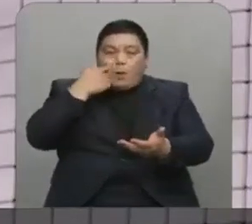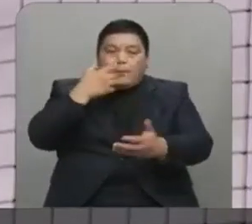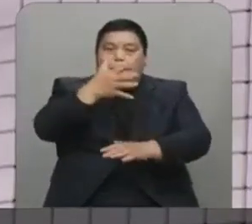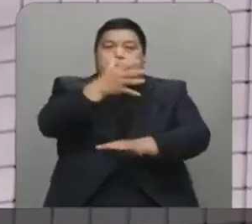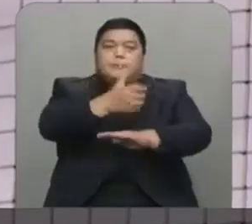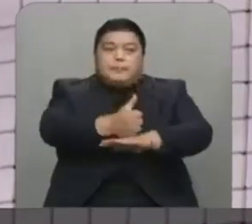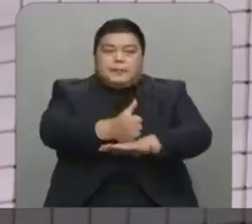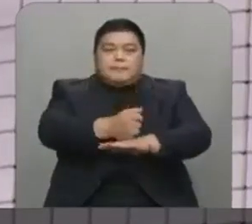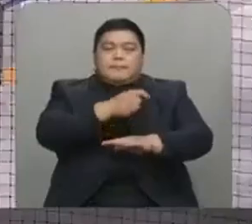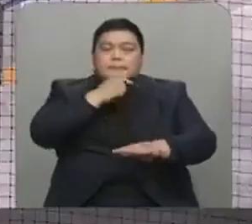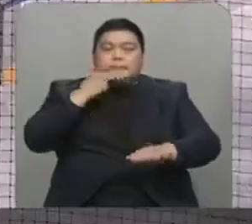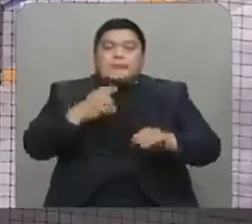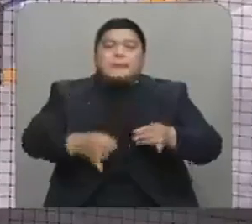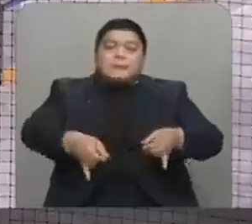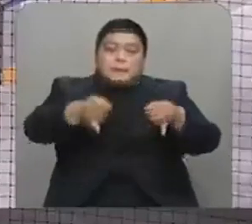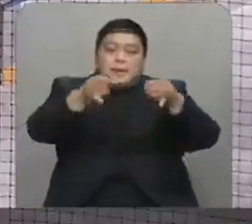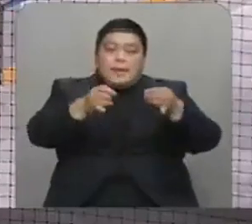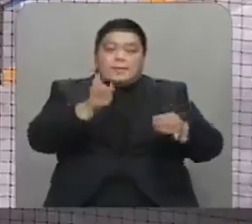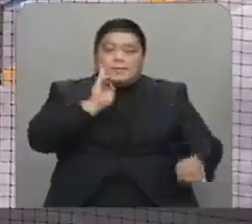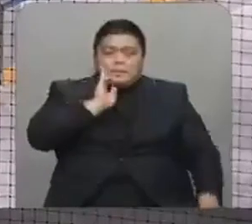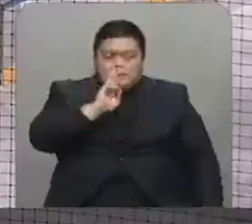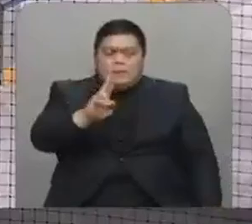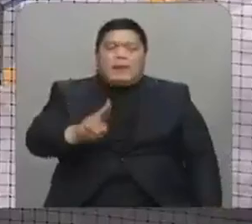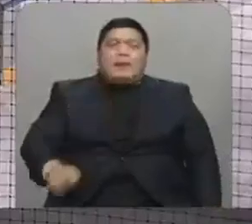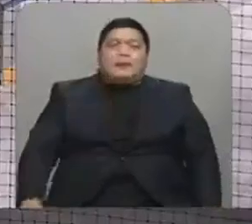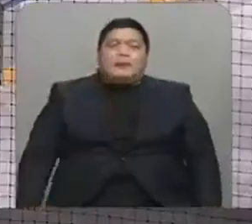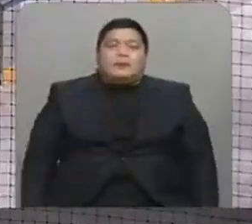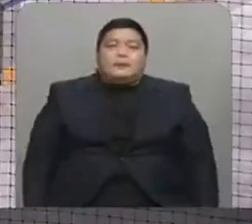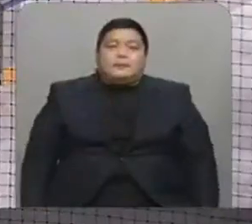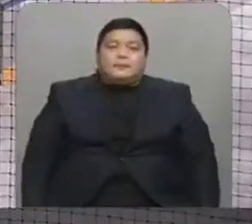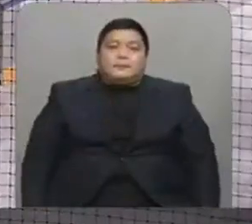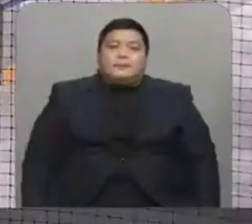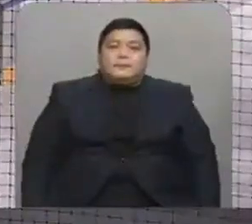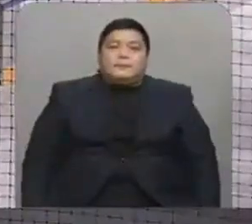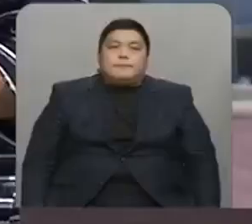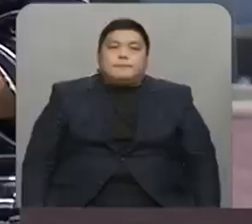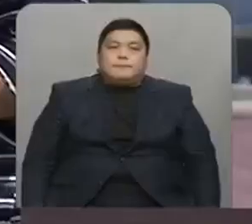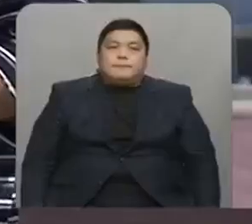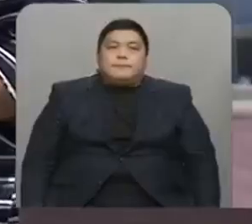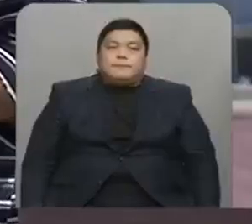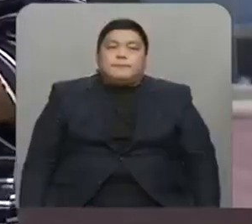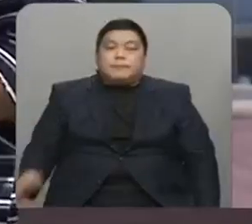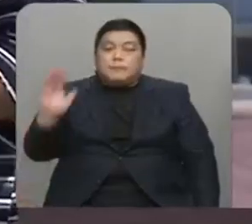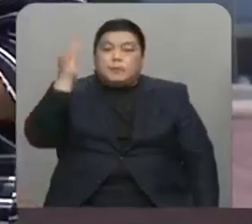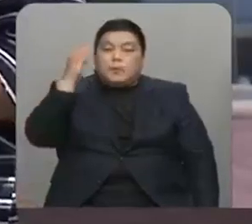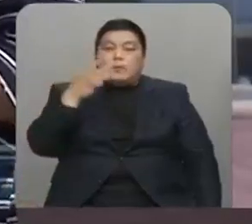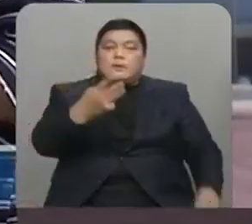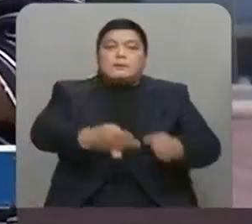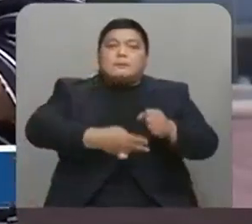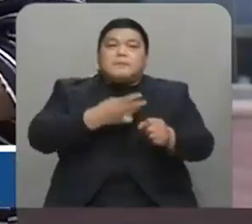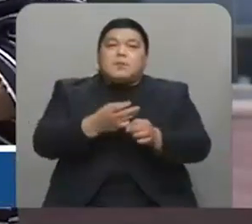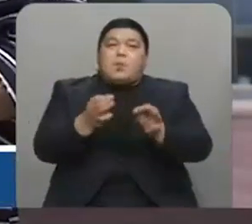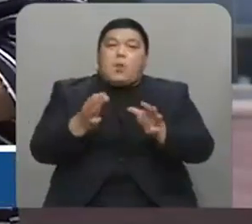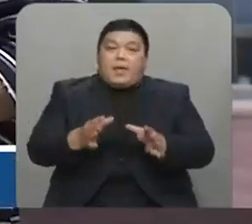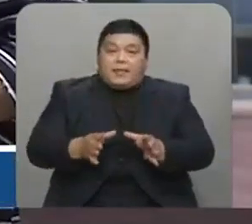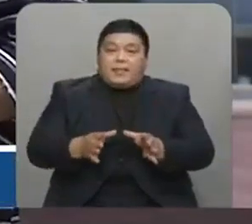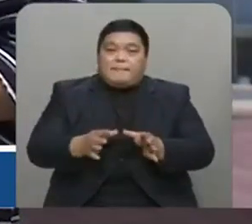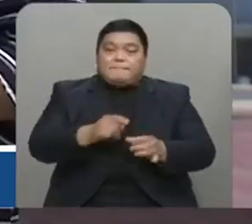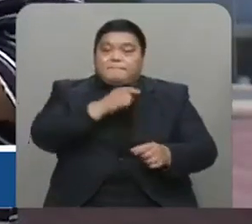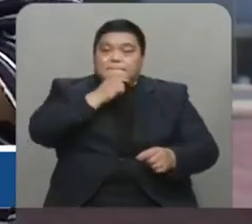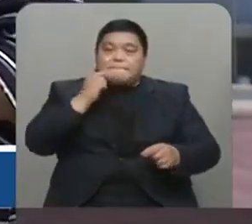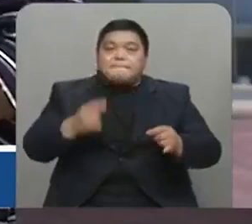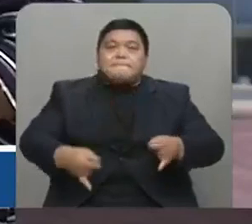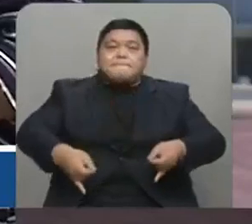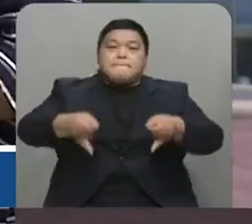지금까지 누적 적자가 심각하다고 지적돼 씁니다 최근 3년 동안 방언도 와 강릉시가 관리하는 올림픽